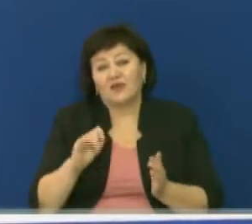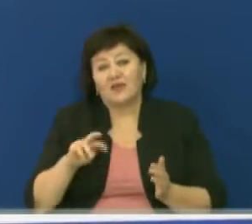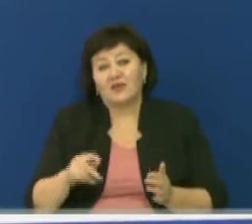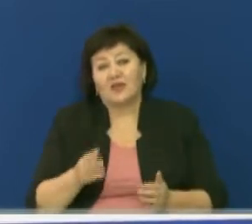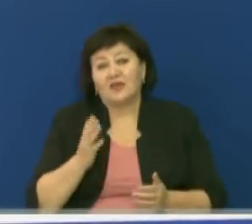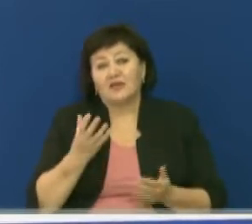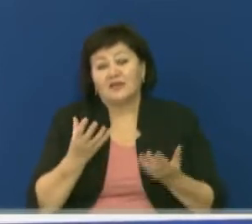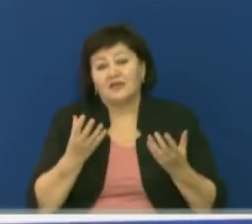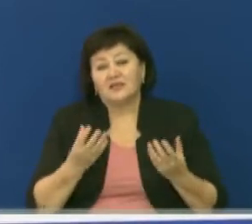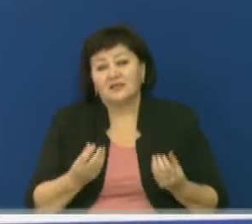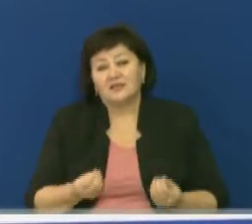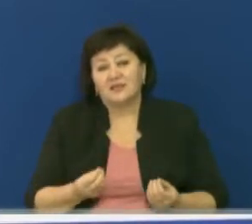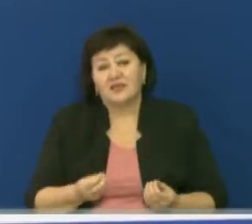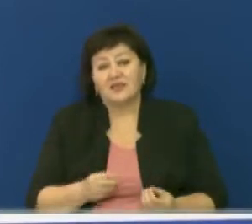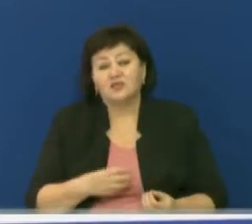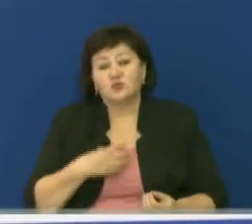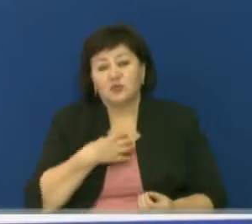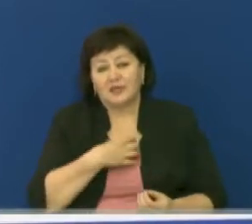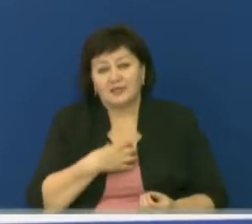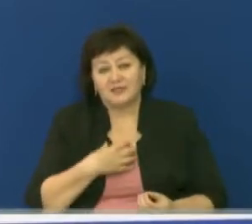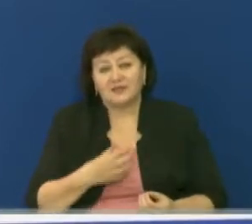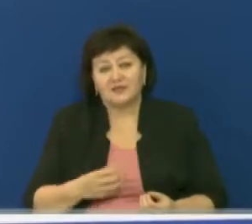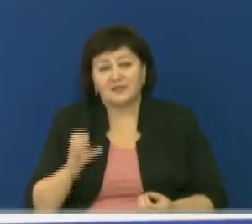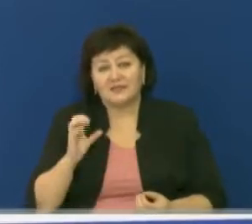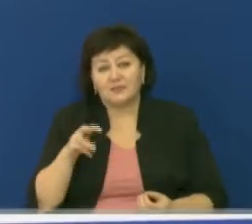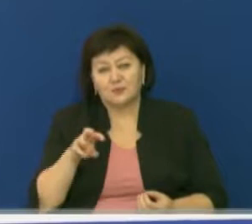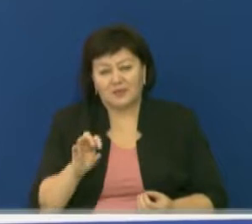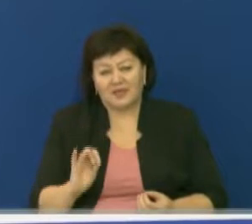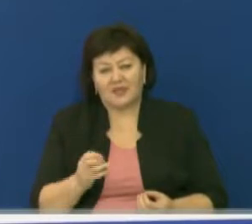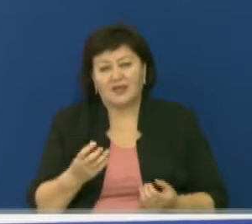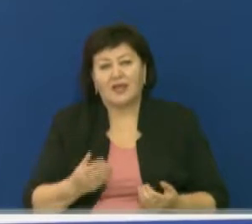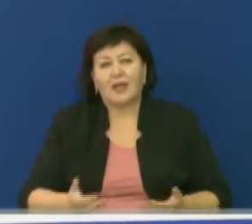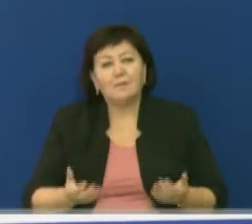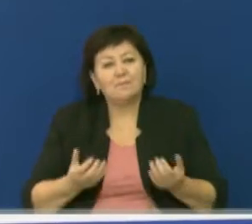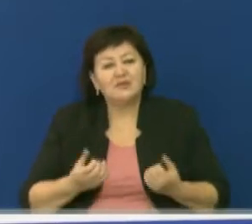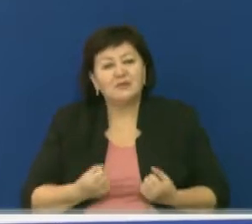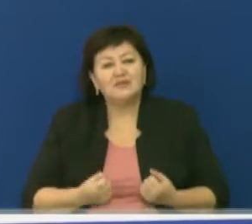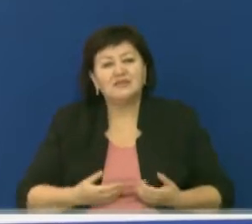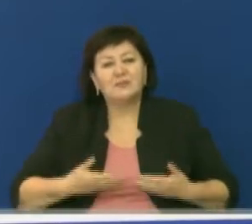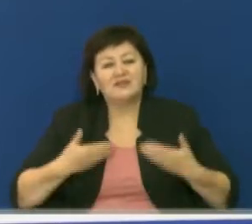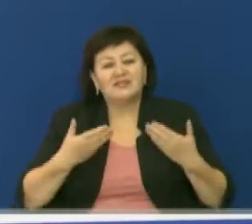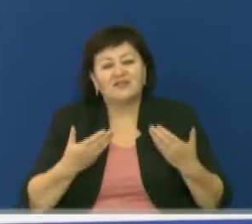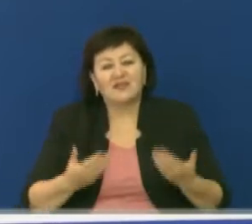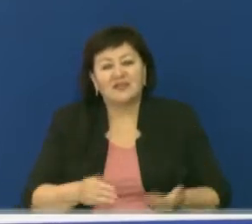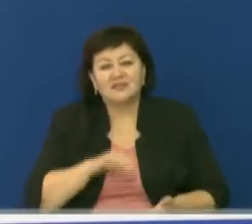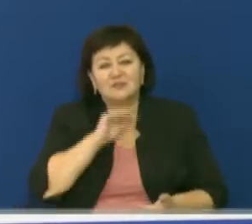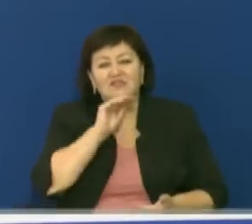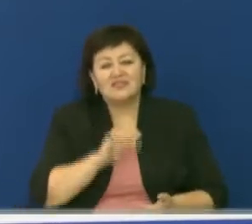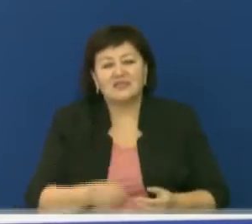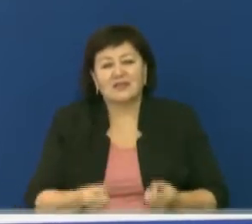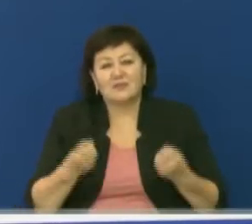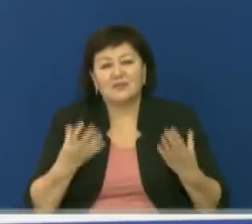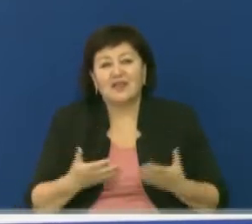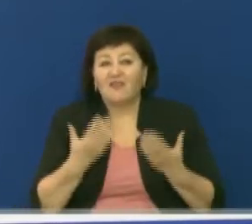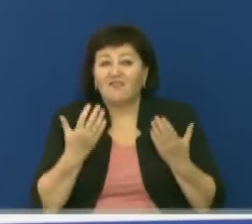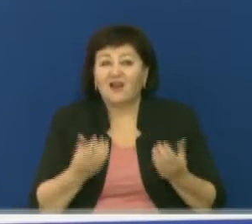День работников средств массовой информации. Примите искренние поздравления с вашим профессиональным праздником. Ваша профессия одна из самых значимых